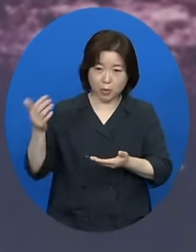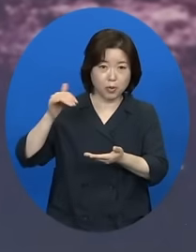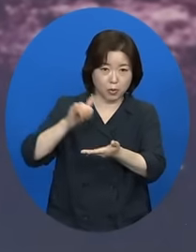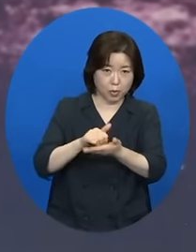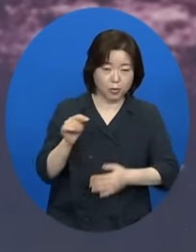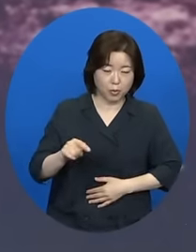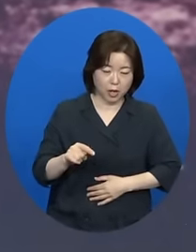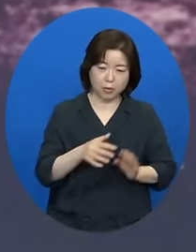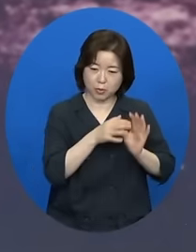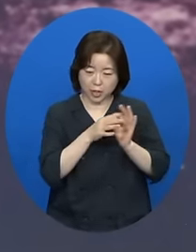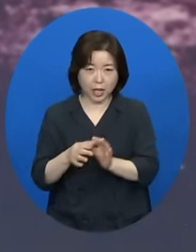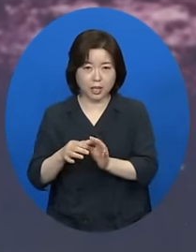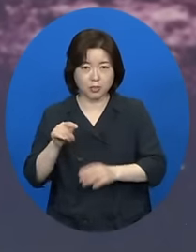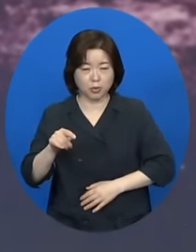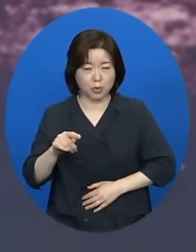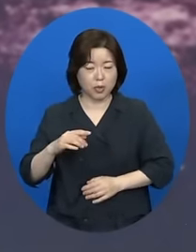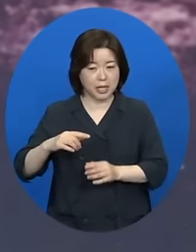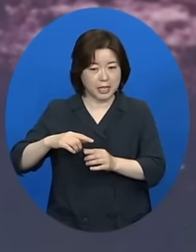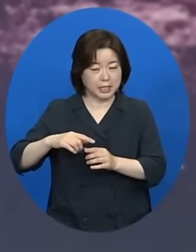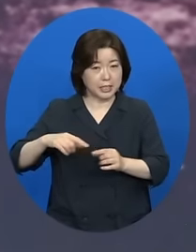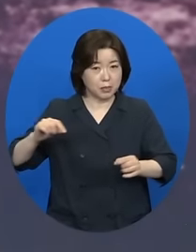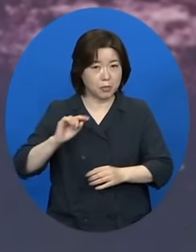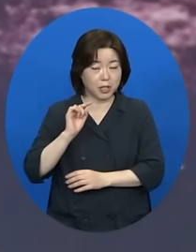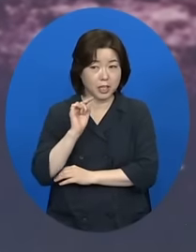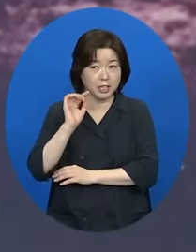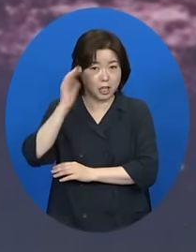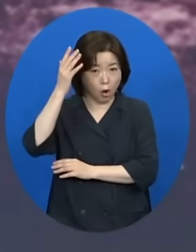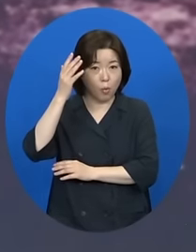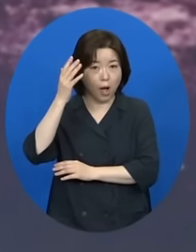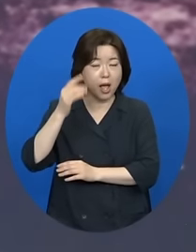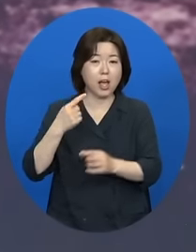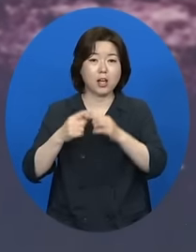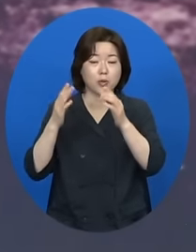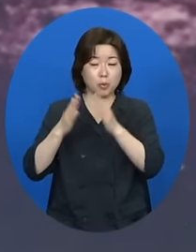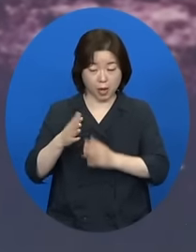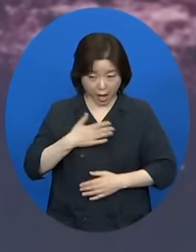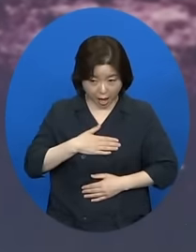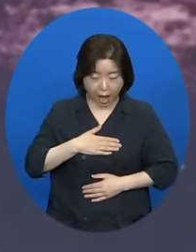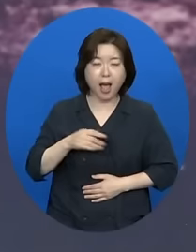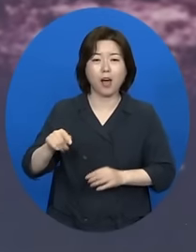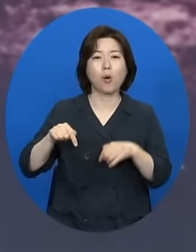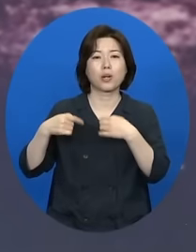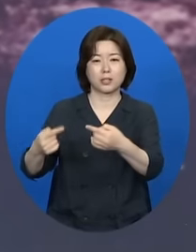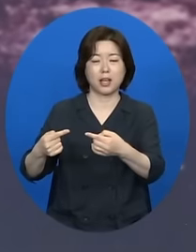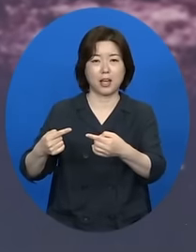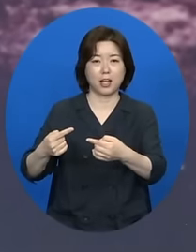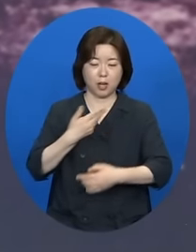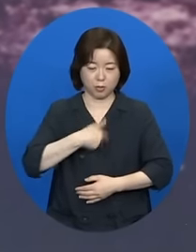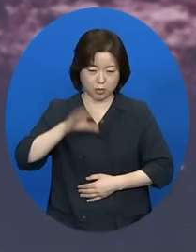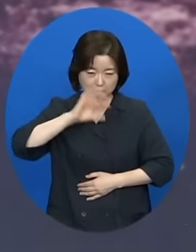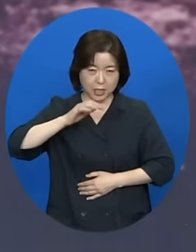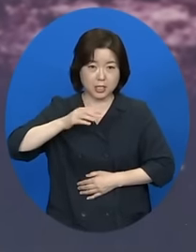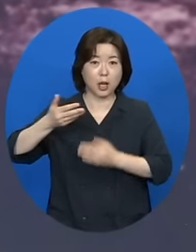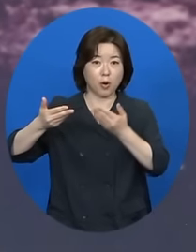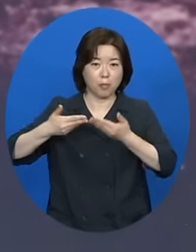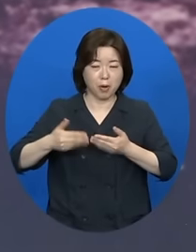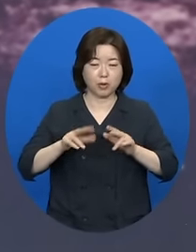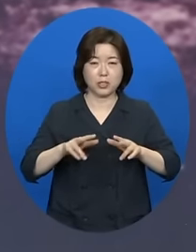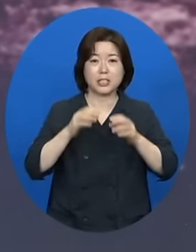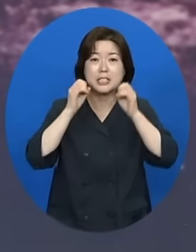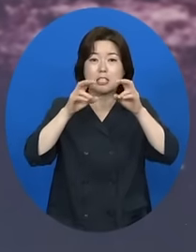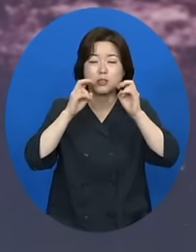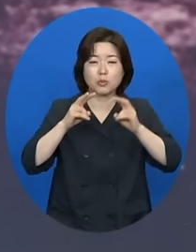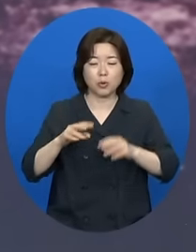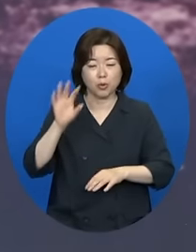그러다가 치바 영광교회를 알게 되어서 그 목사님한테 제자 훈련을 받으시고 또 지금 이제 선교 훈련 또